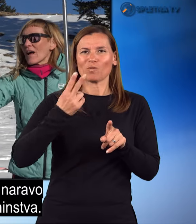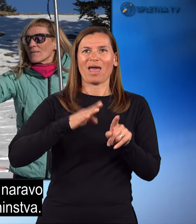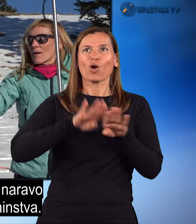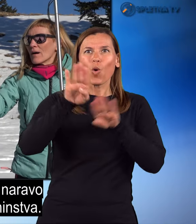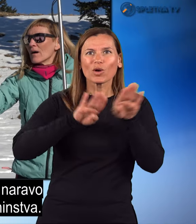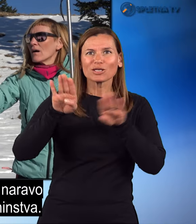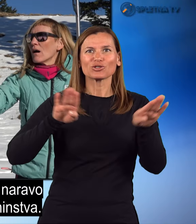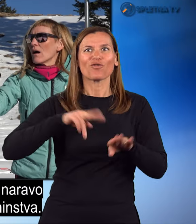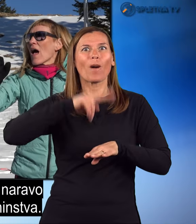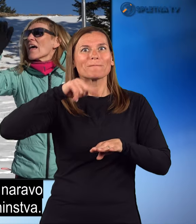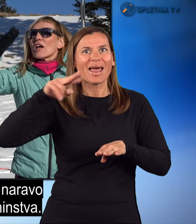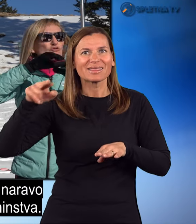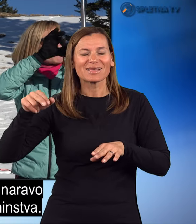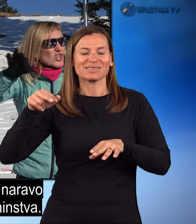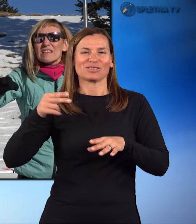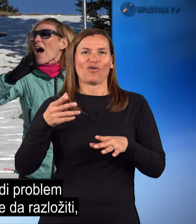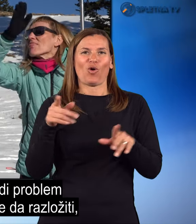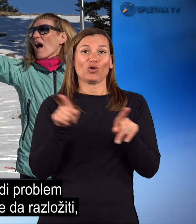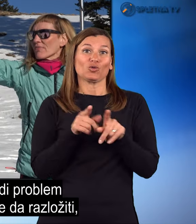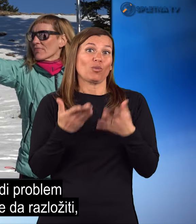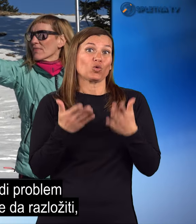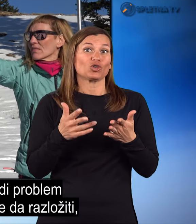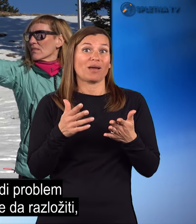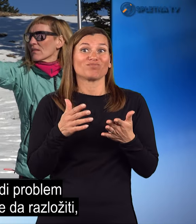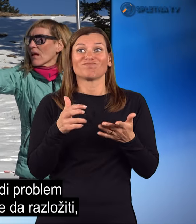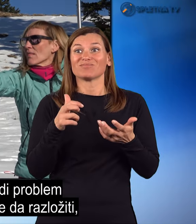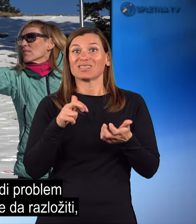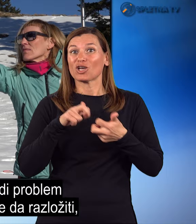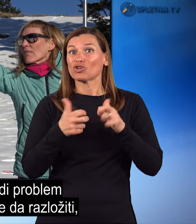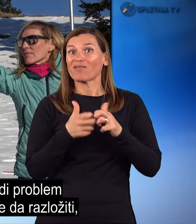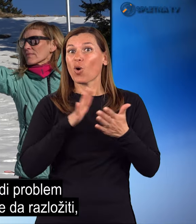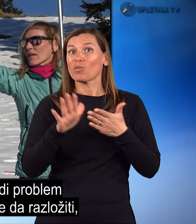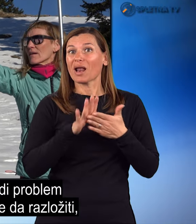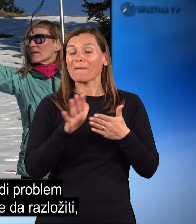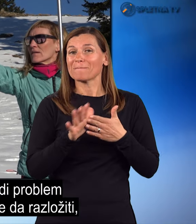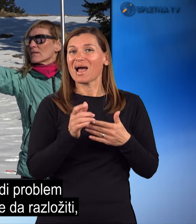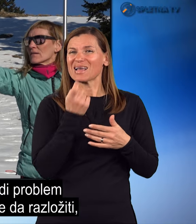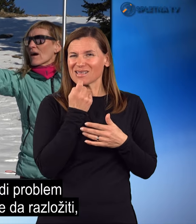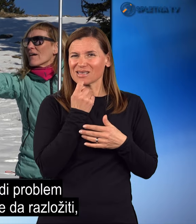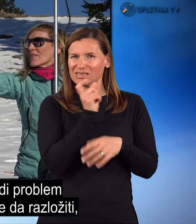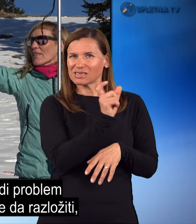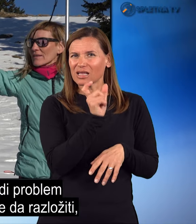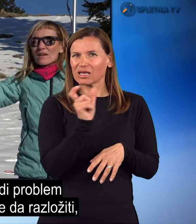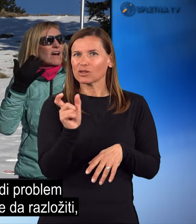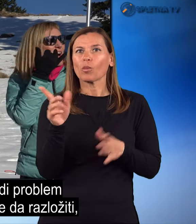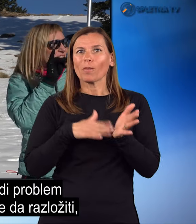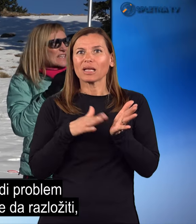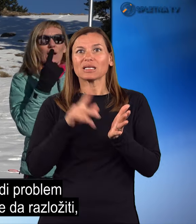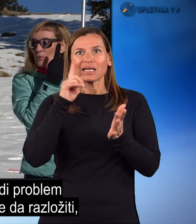naravo planinstva, gorništva. Potem problem je lahko tudi uporaba jezika, se pravi, da se